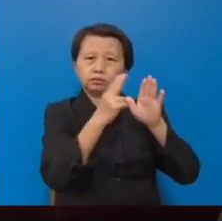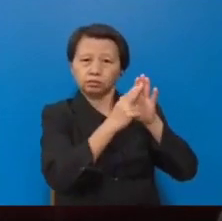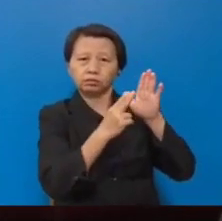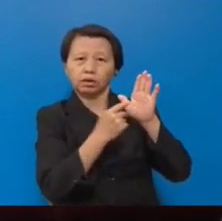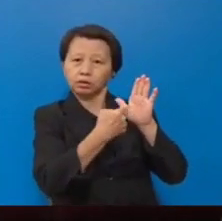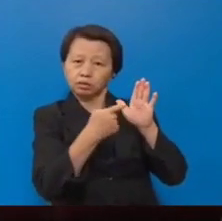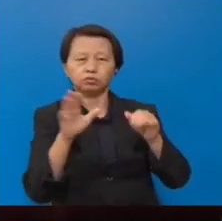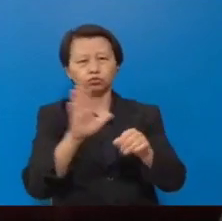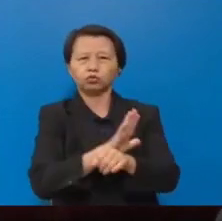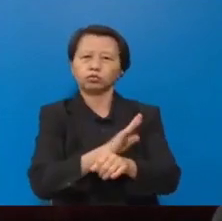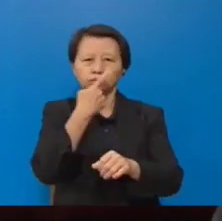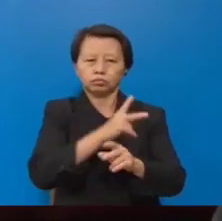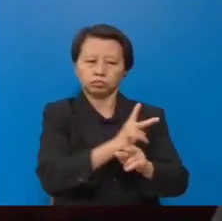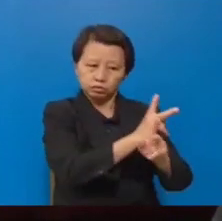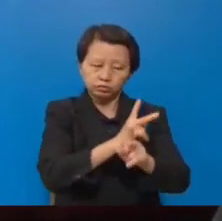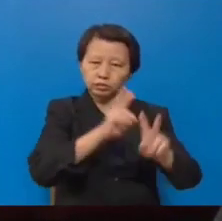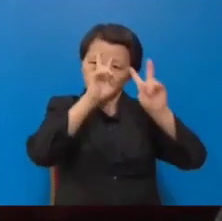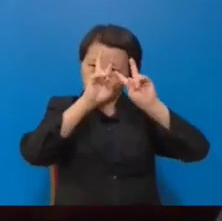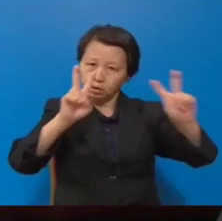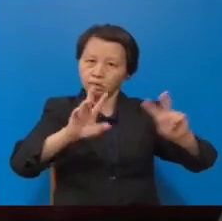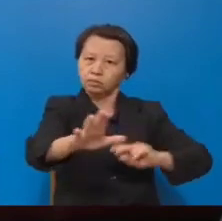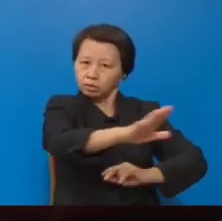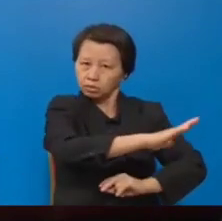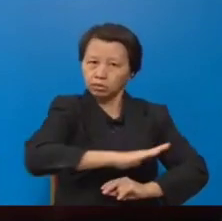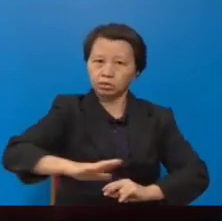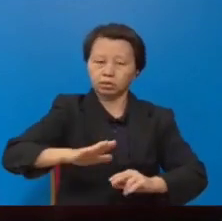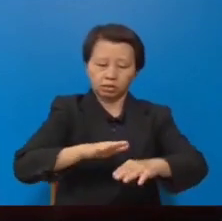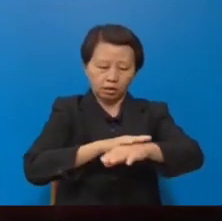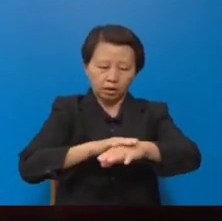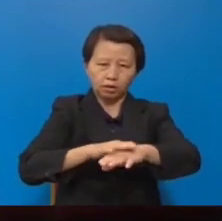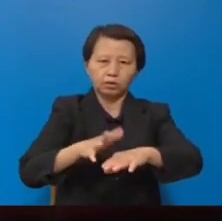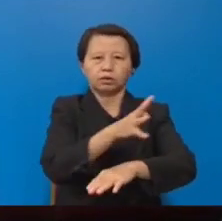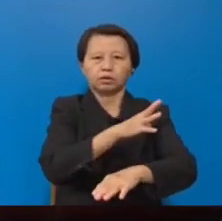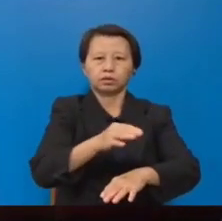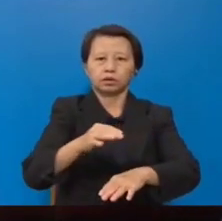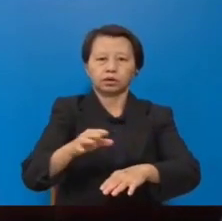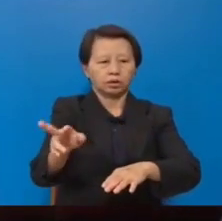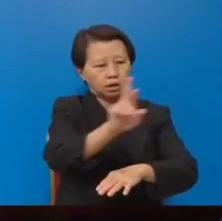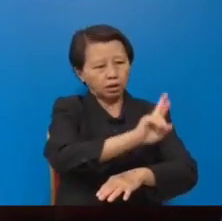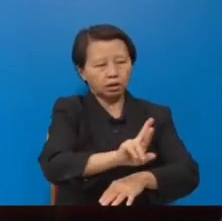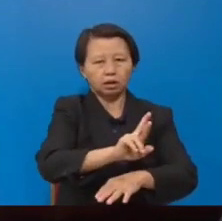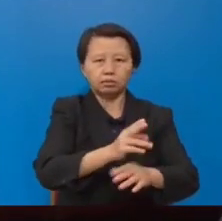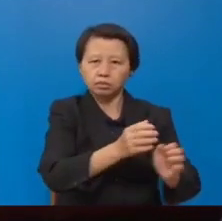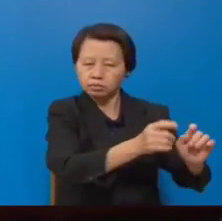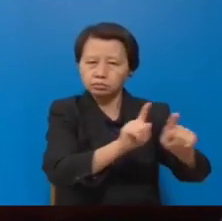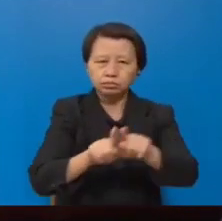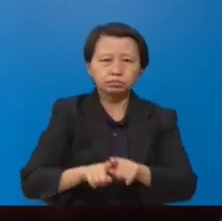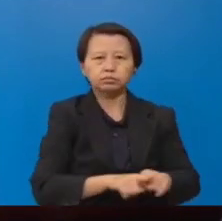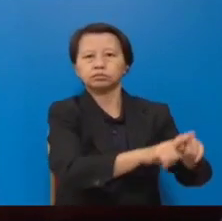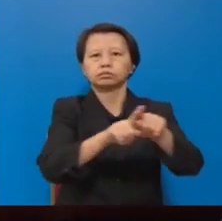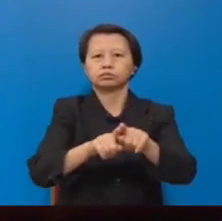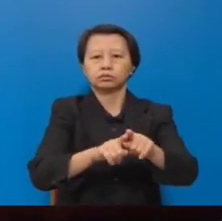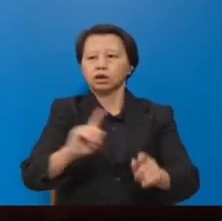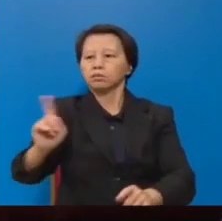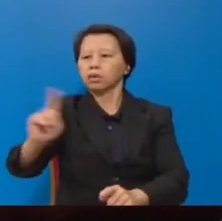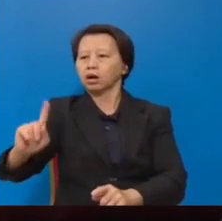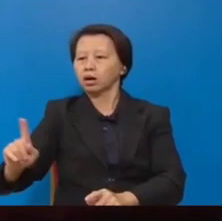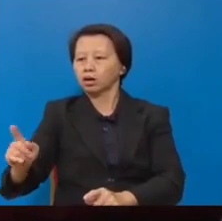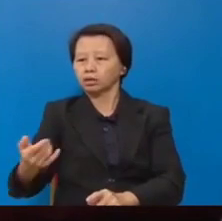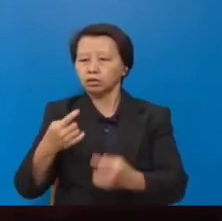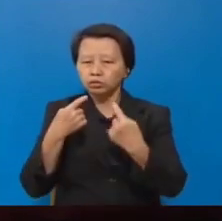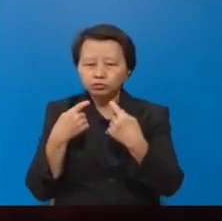yang mencukupi untuk menjaga keharmonisan antara kaum dan antaragama menemani pihak yang sengaja